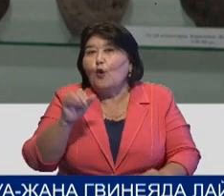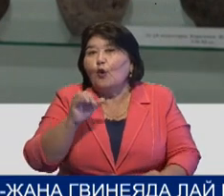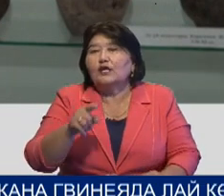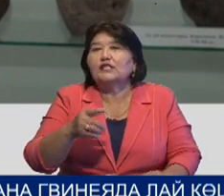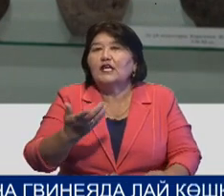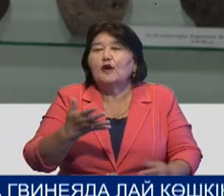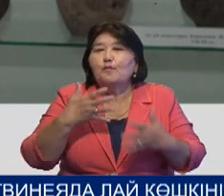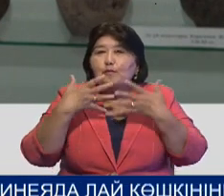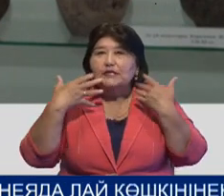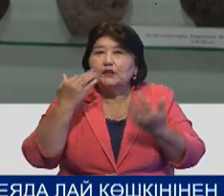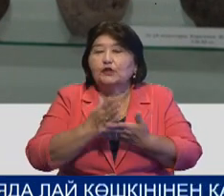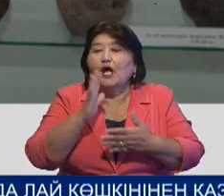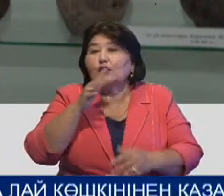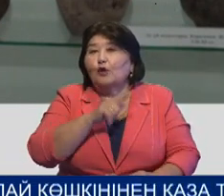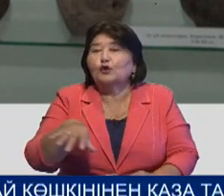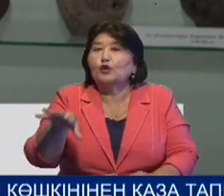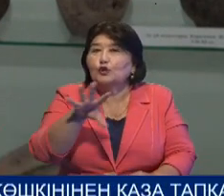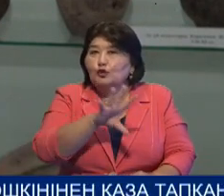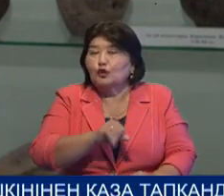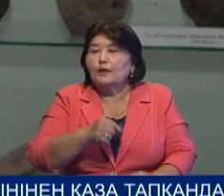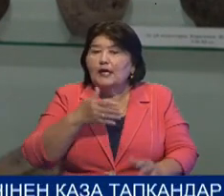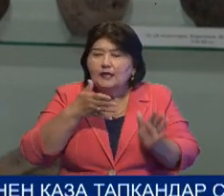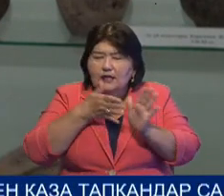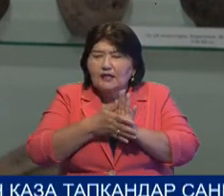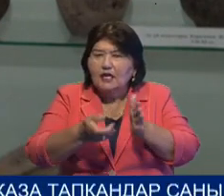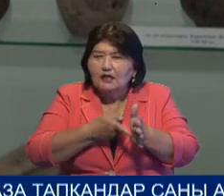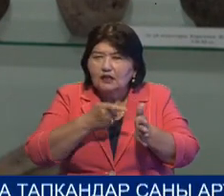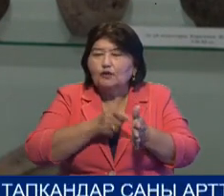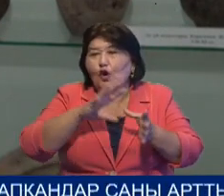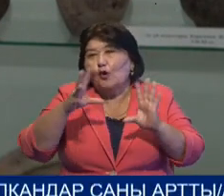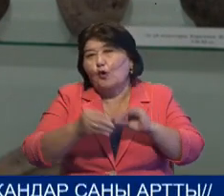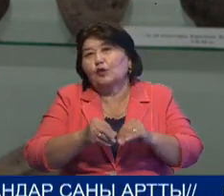мысыққа дейін ұстаған. Алдағы уақытта соның барлығына терең талдау жүргізіп, қорытынды шығаратын боламыз.